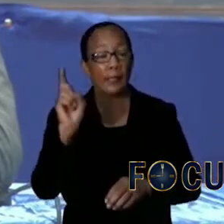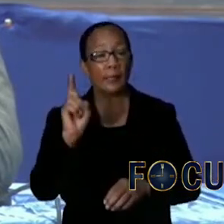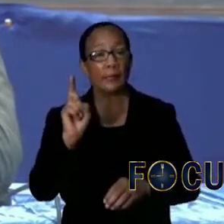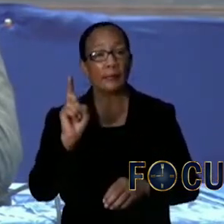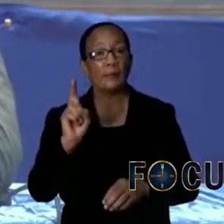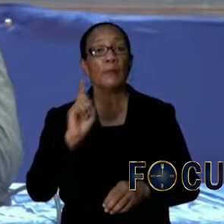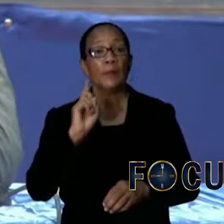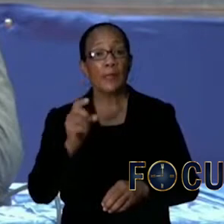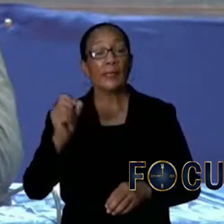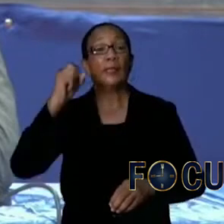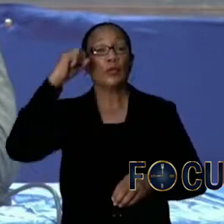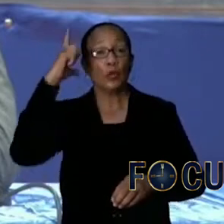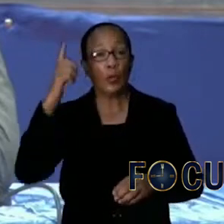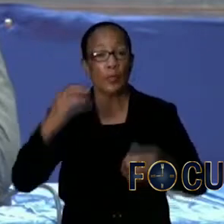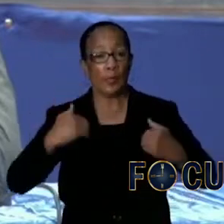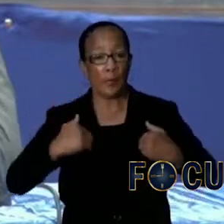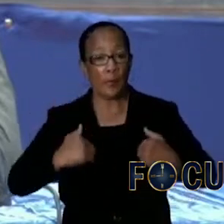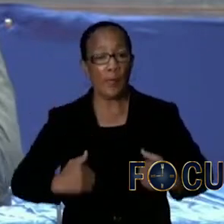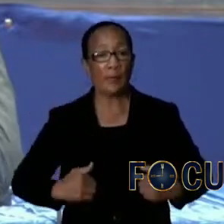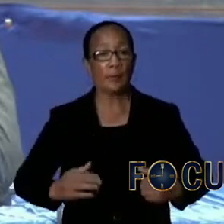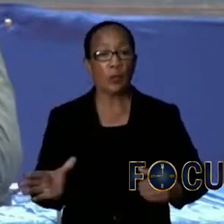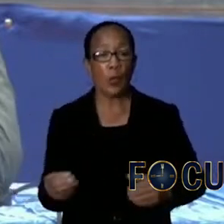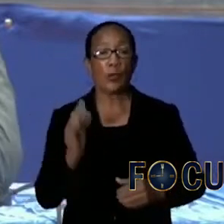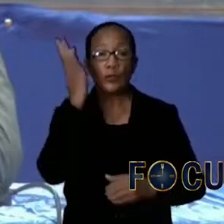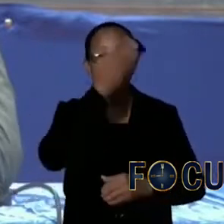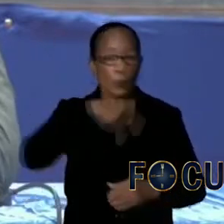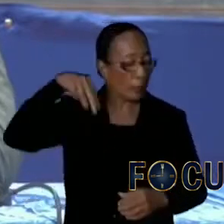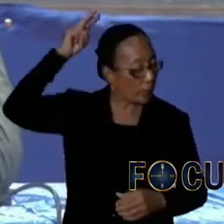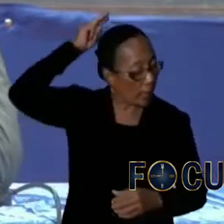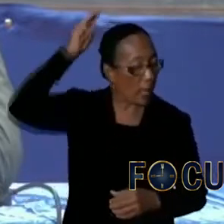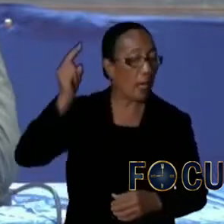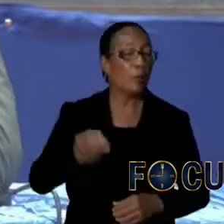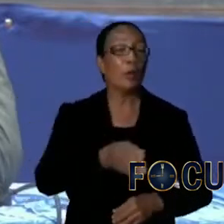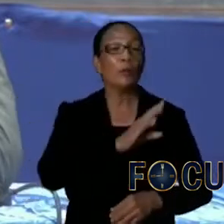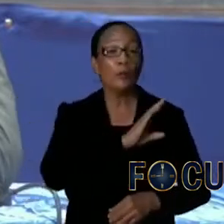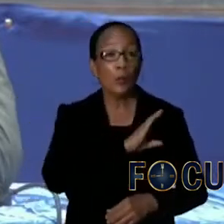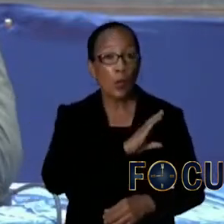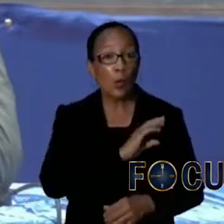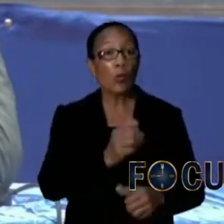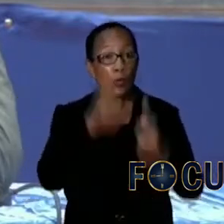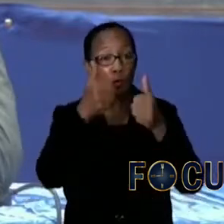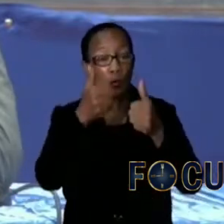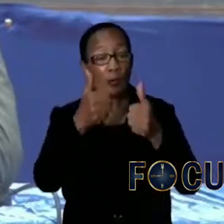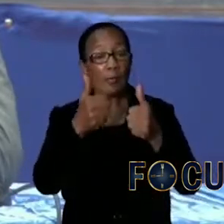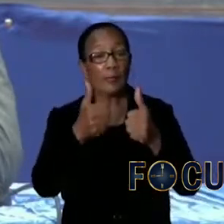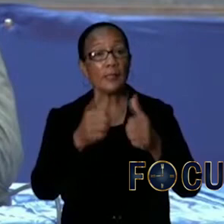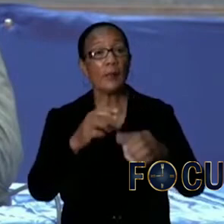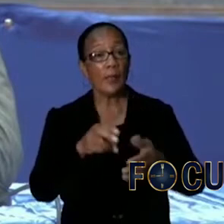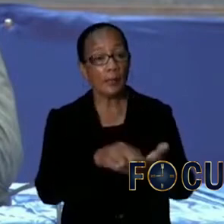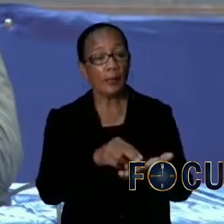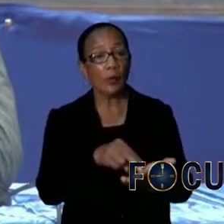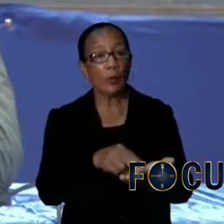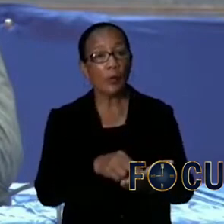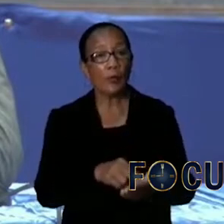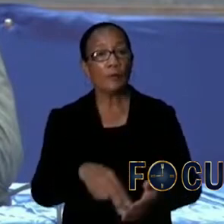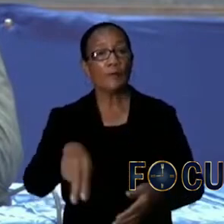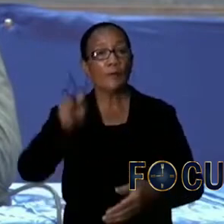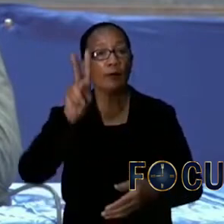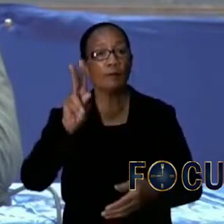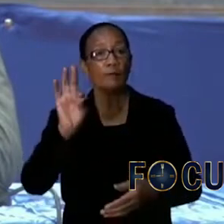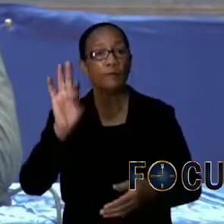dat deskundigen uit Suriname inmiddels ook content zijn met het gebruik van